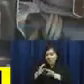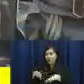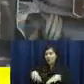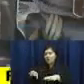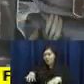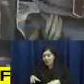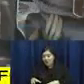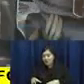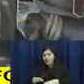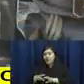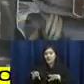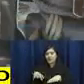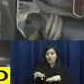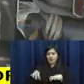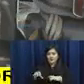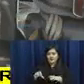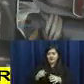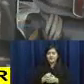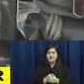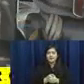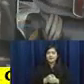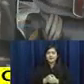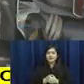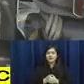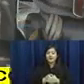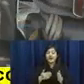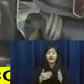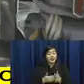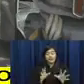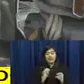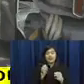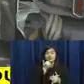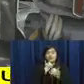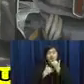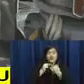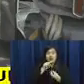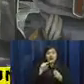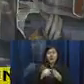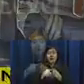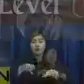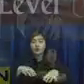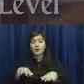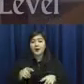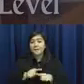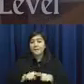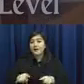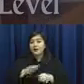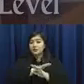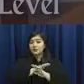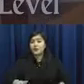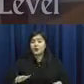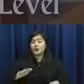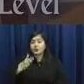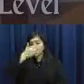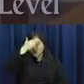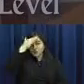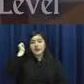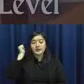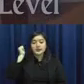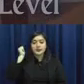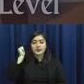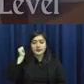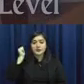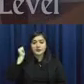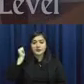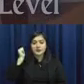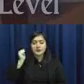trabaho. And then, sabi ko nga, hindi naman po masama talaga ang magtrabaho. Yeah. Pero huwag mong kalimutan, hindi lamang material